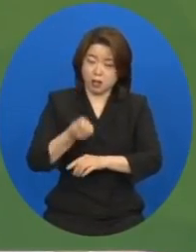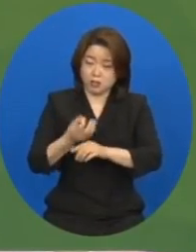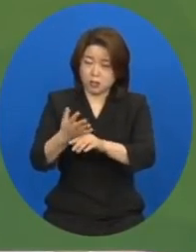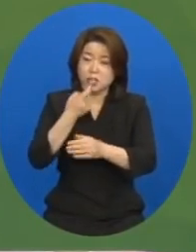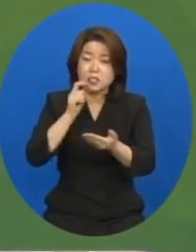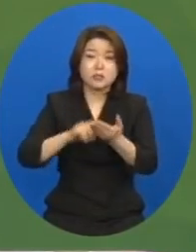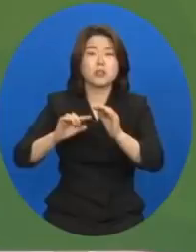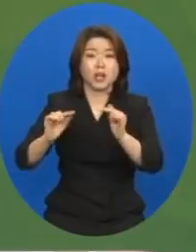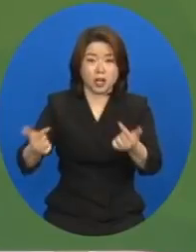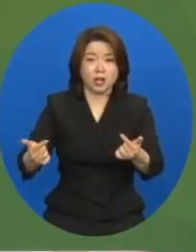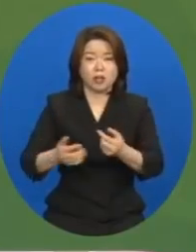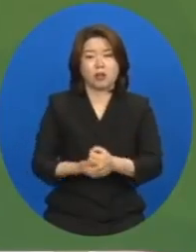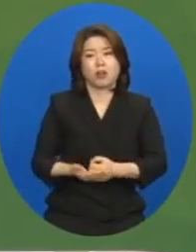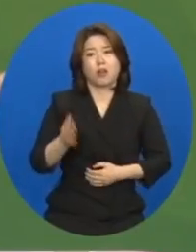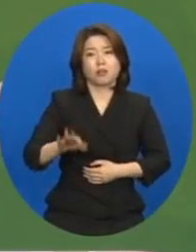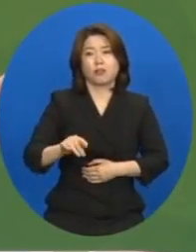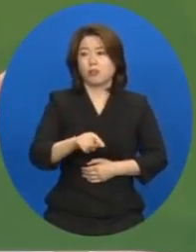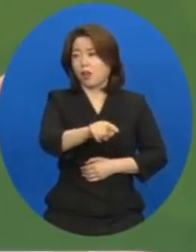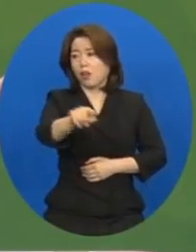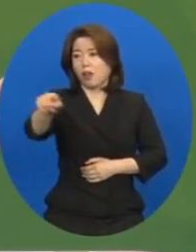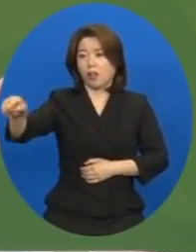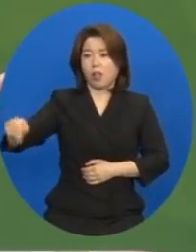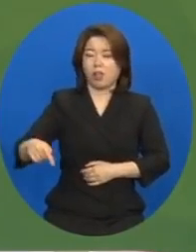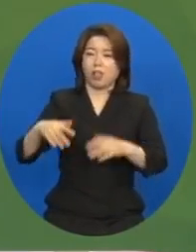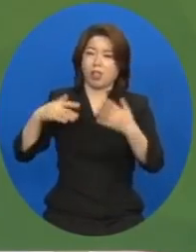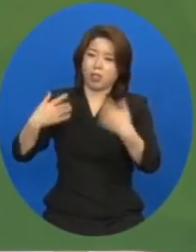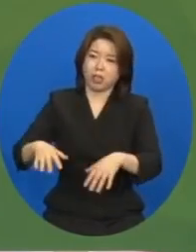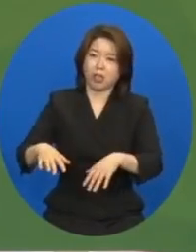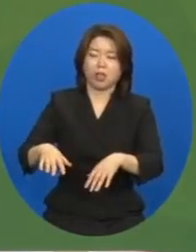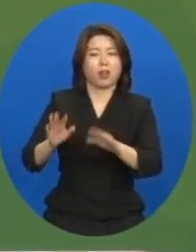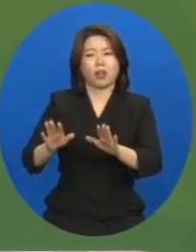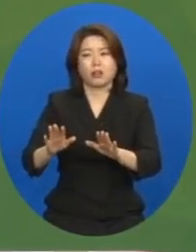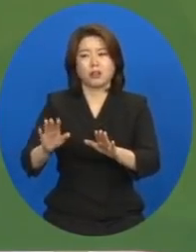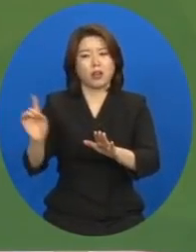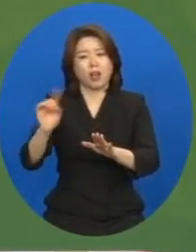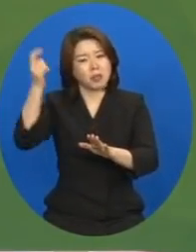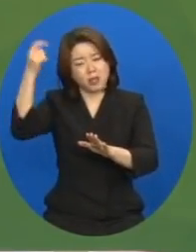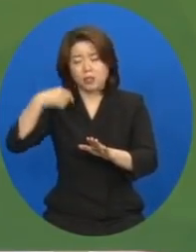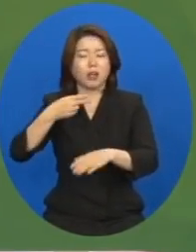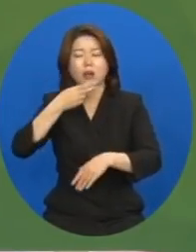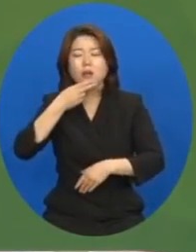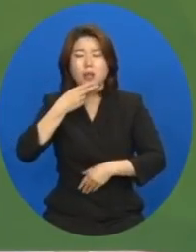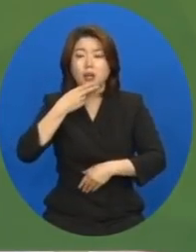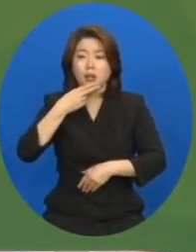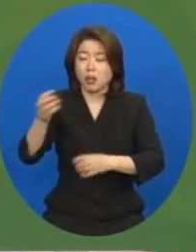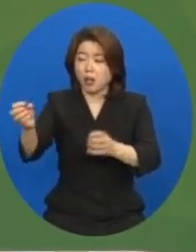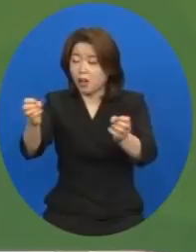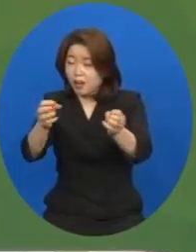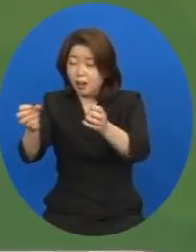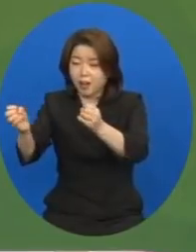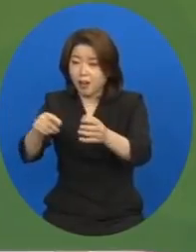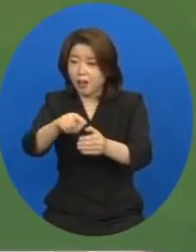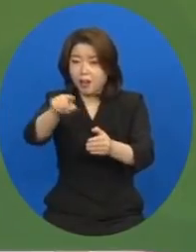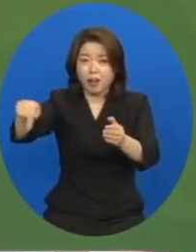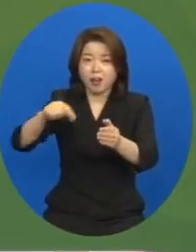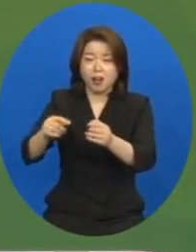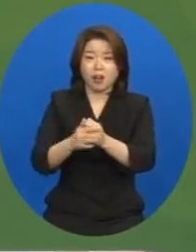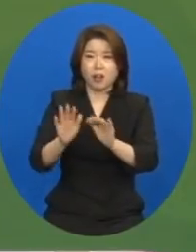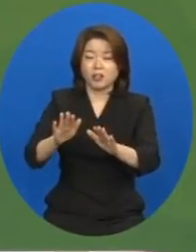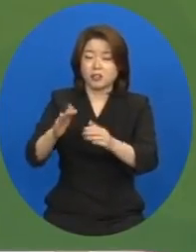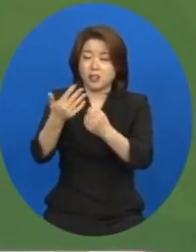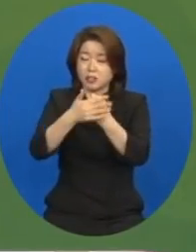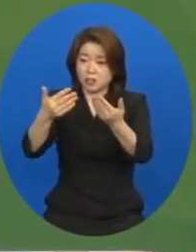않은데 아유 지쳤다고 이제는 아무것도 느껴지지 않는다고 이제는 은혜 받는